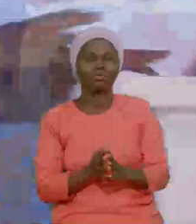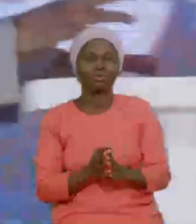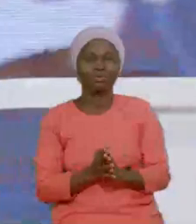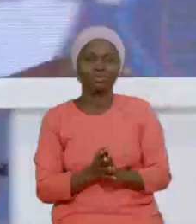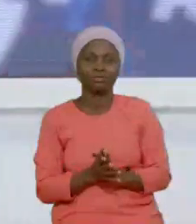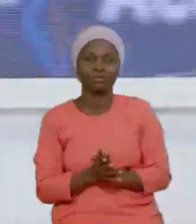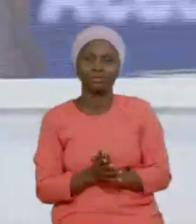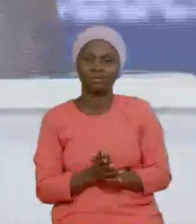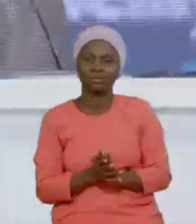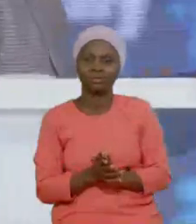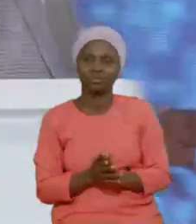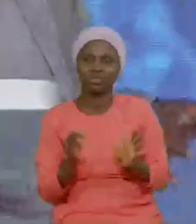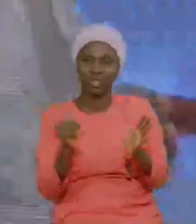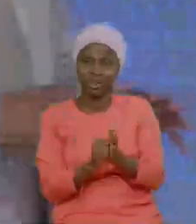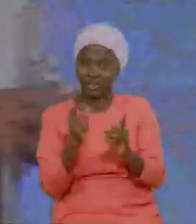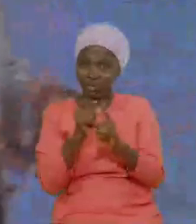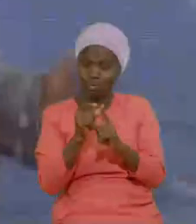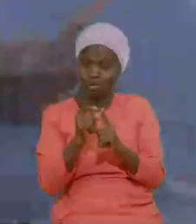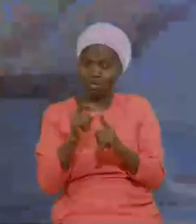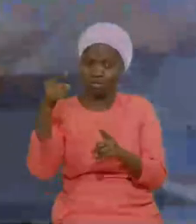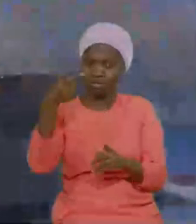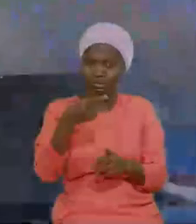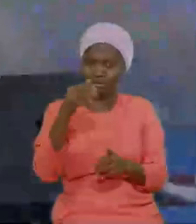Dans la piété, dans le siècle présent.